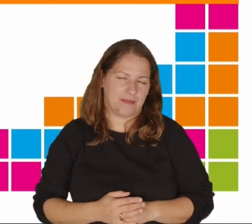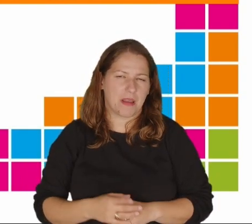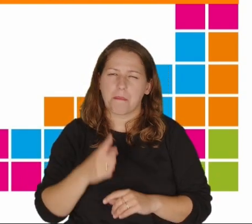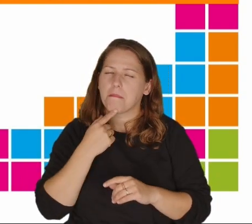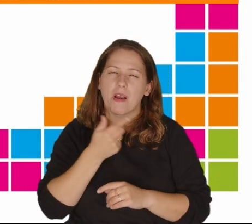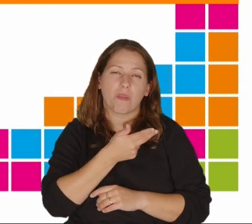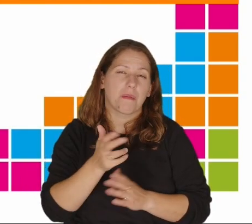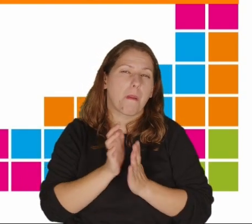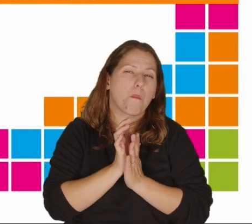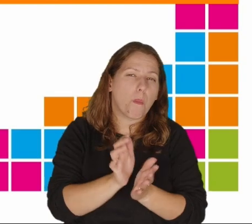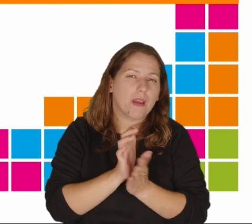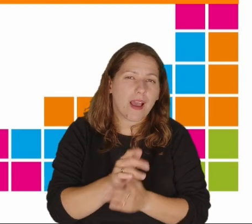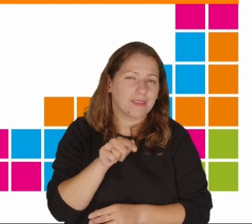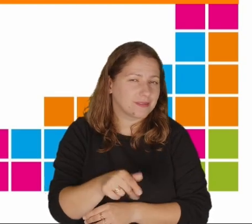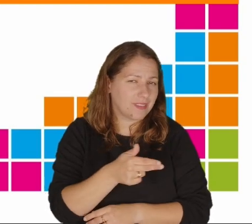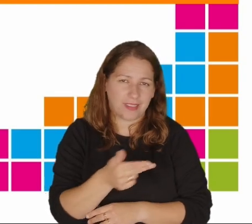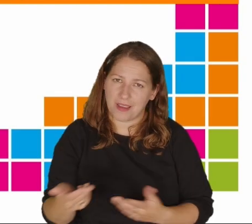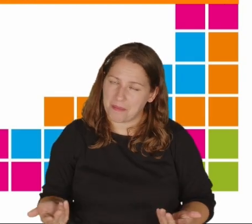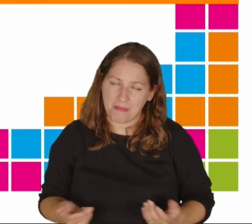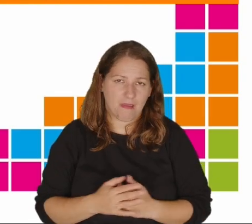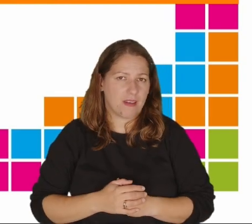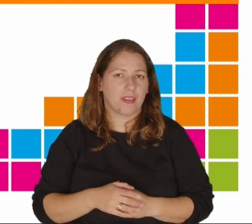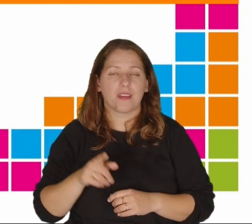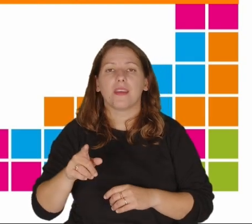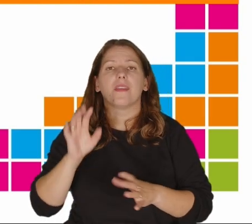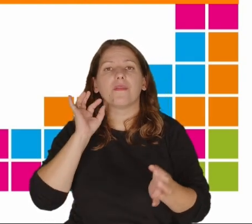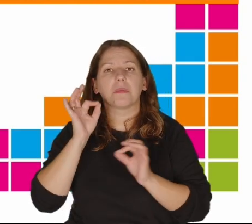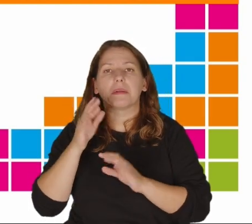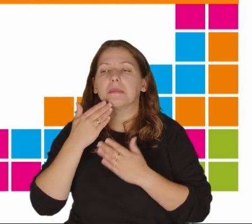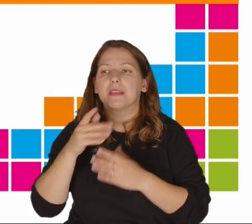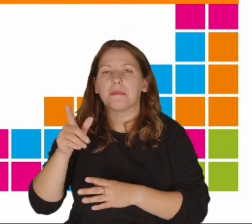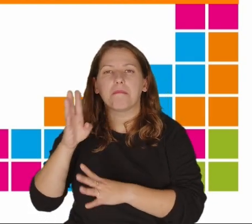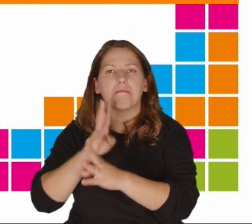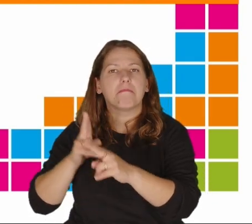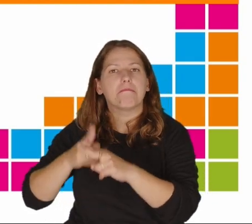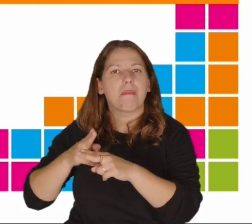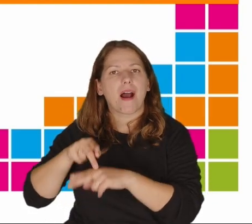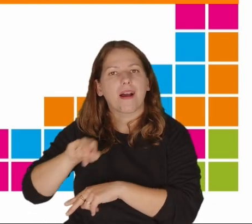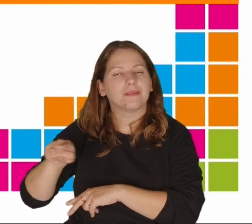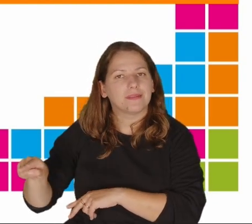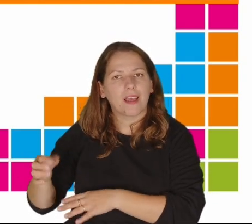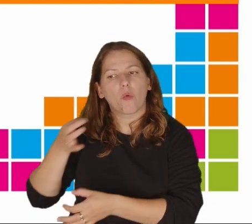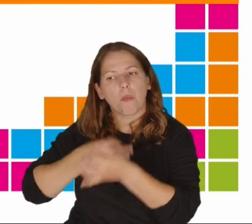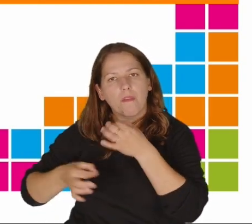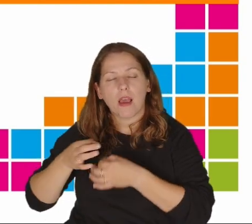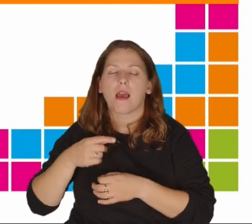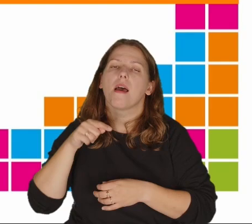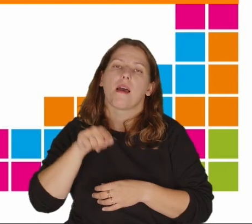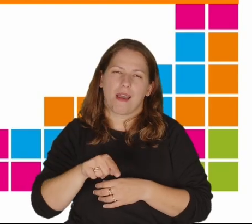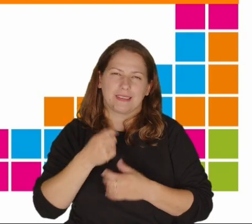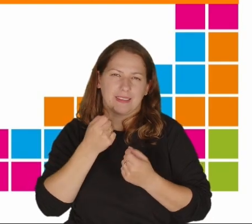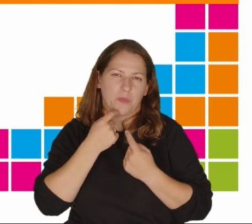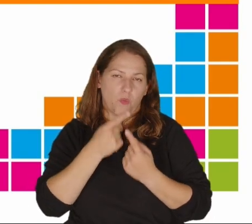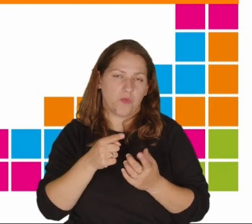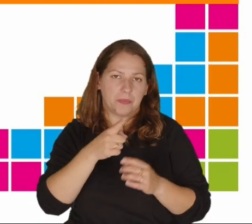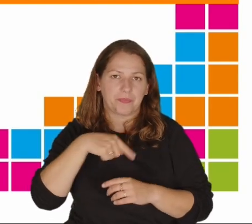ten temat. Są informacje, które uzyskujemy od pacjentów. To, o czym my najczęściej mówimy, to zaraz Państwu powiem